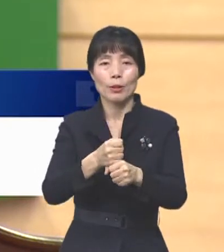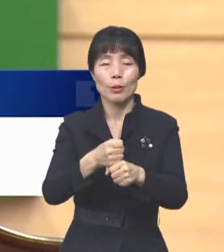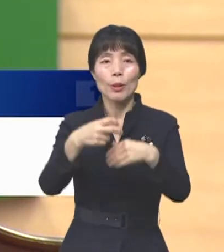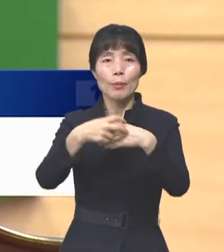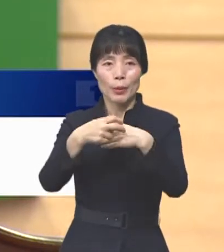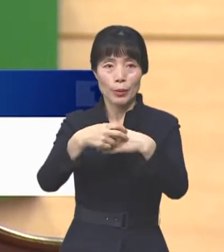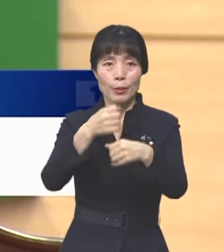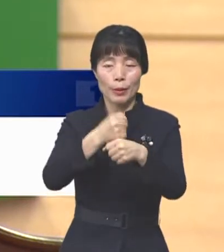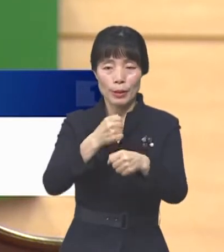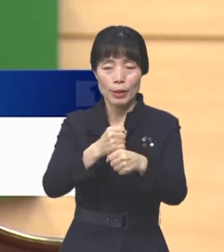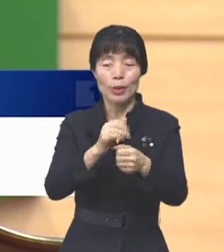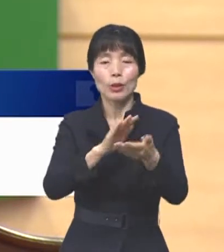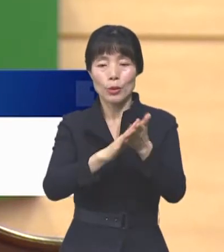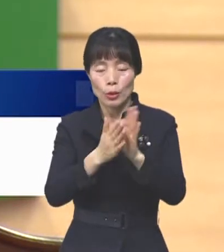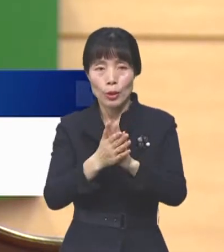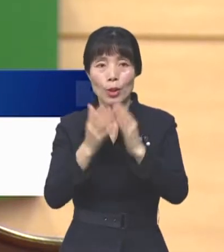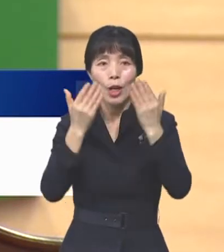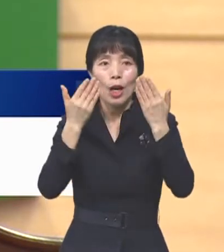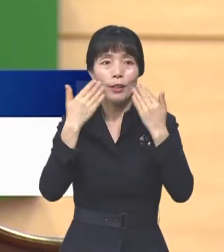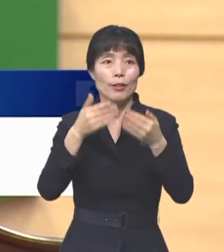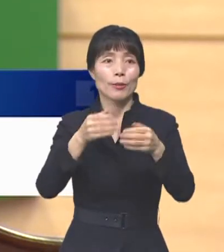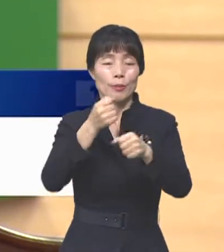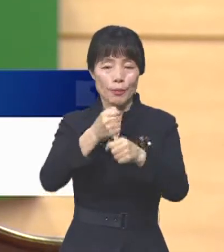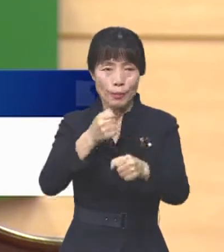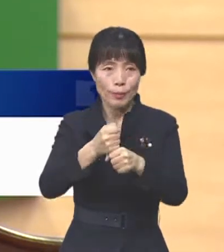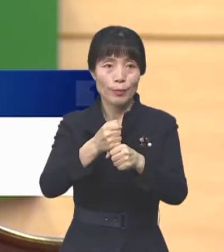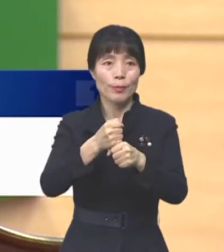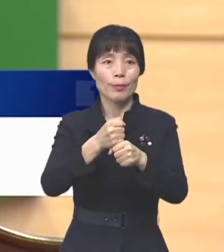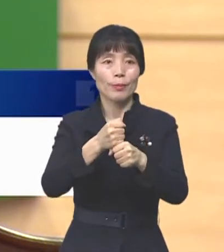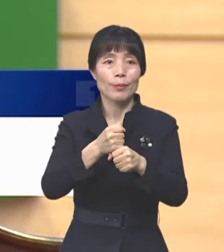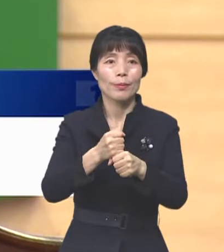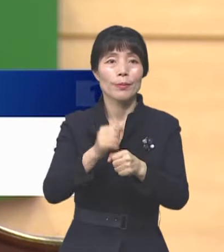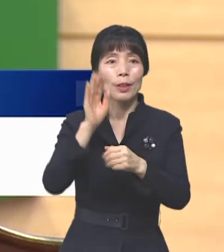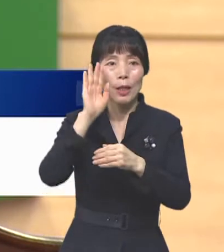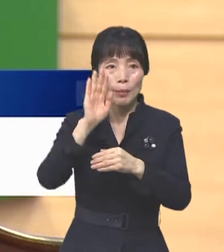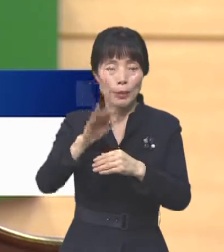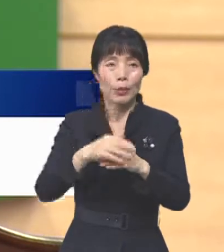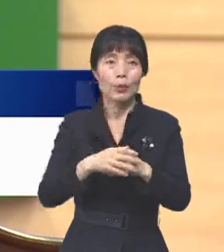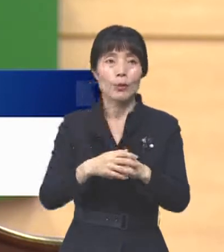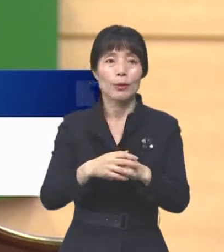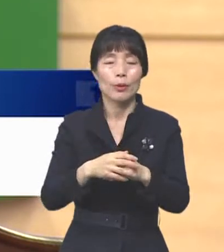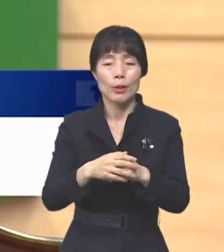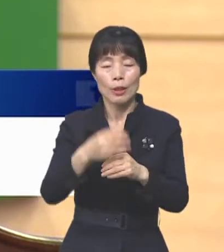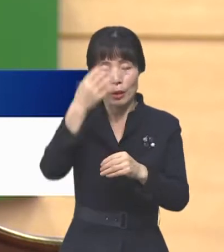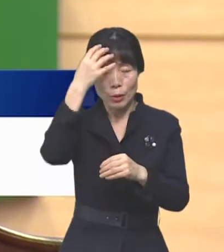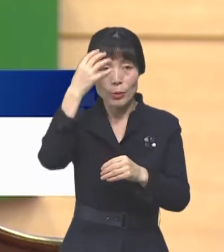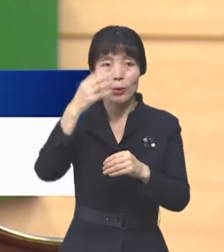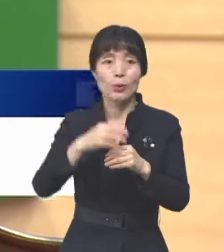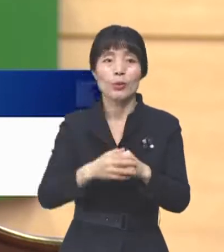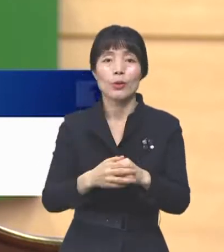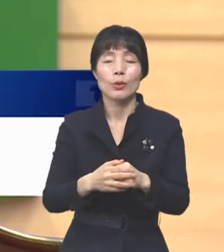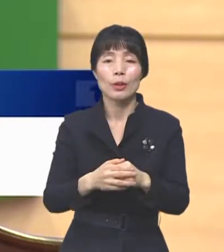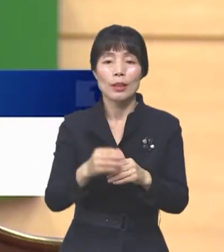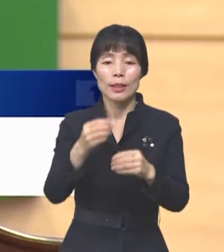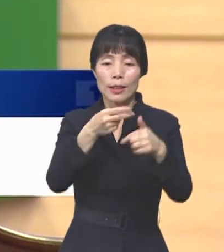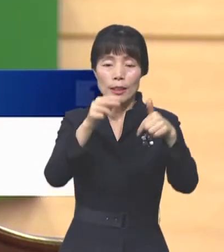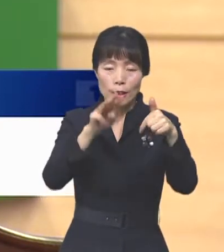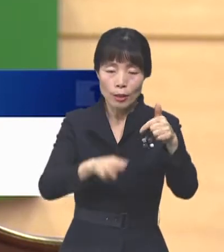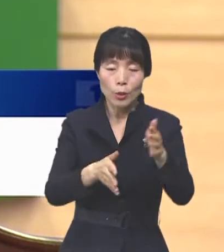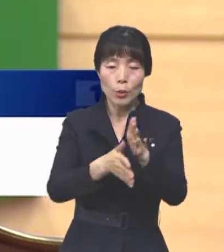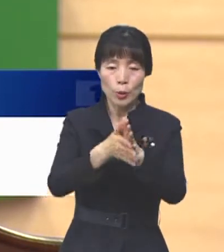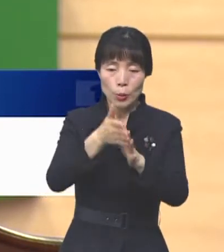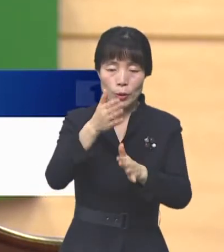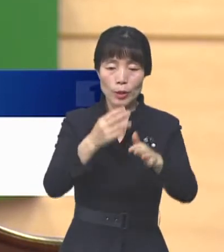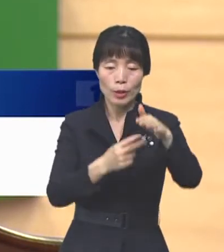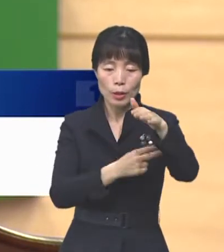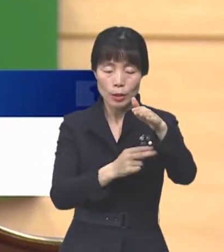개통을 비롯하여 제2공항철도의 제4차 국가철도망 구축계획 마녀 그리고